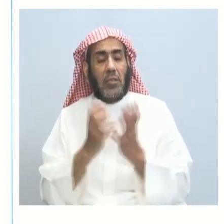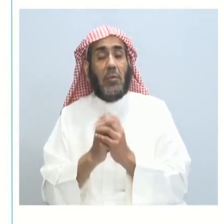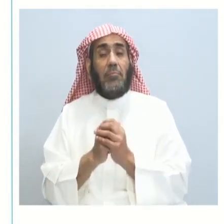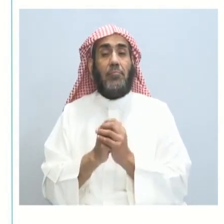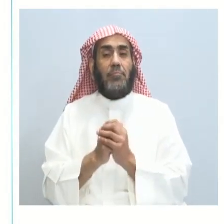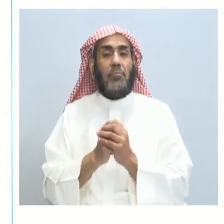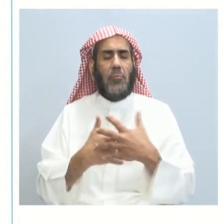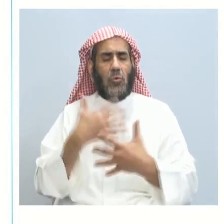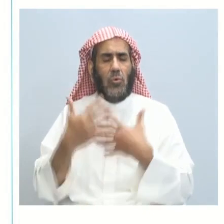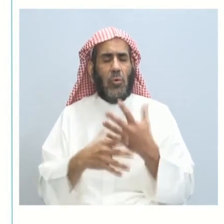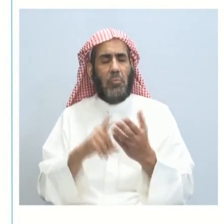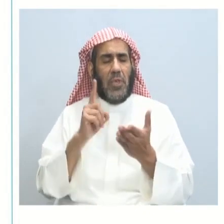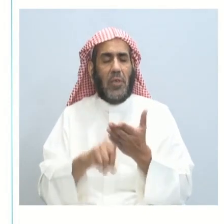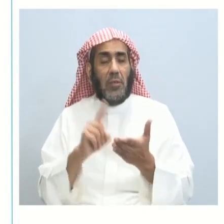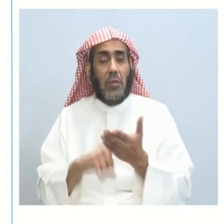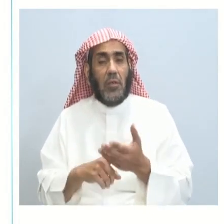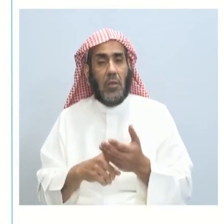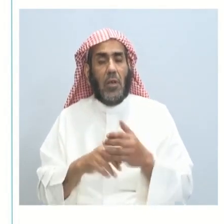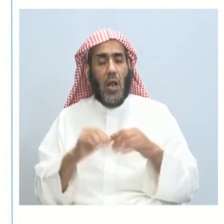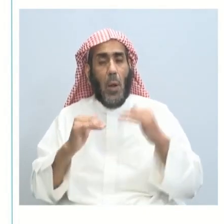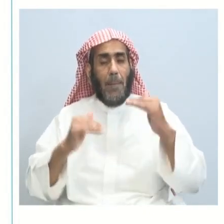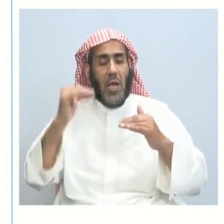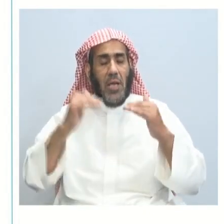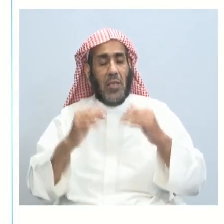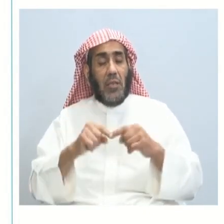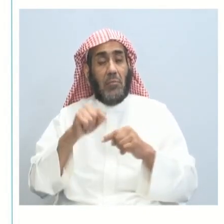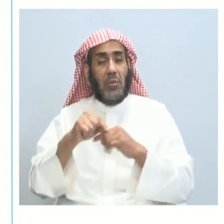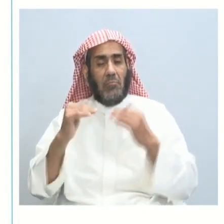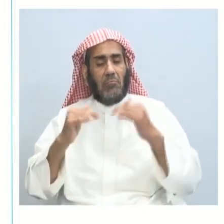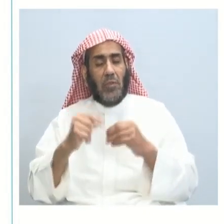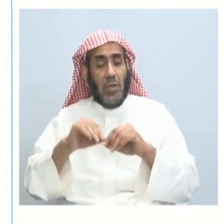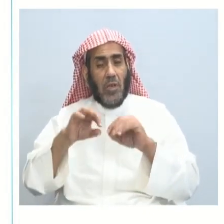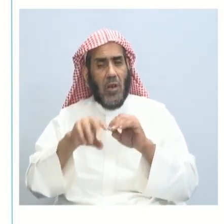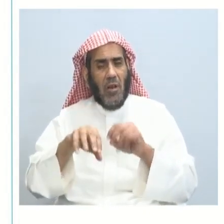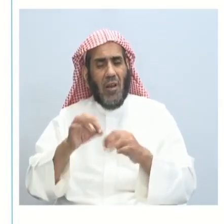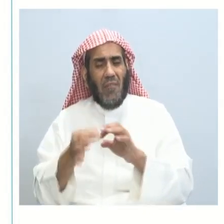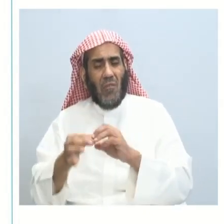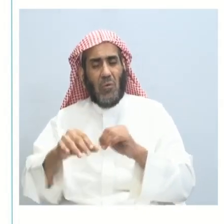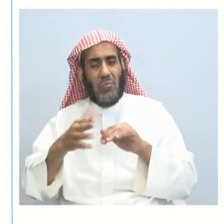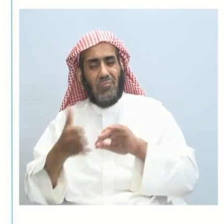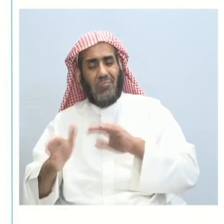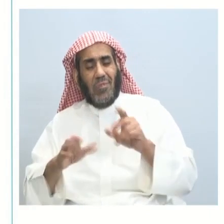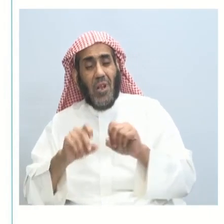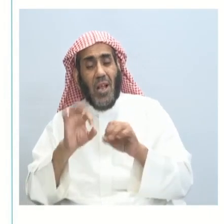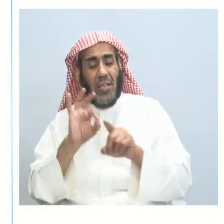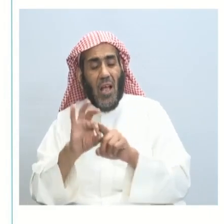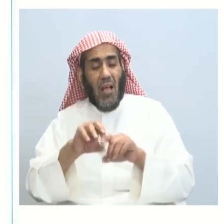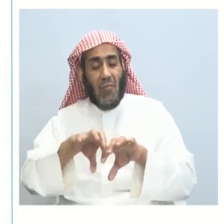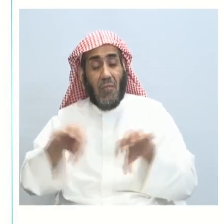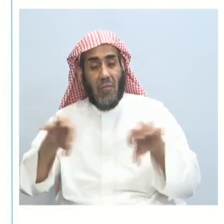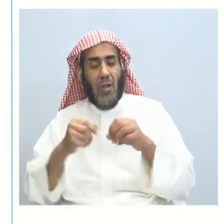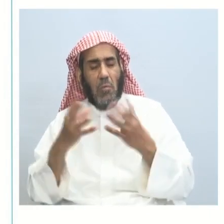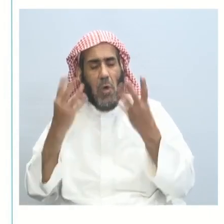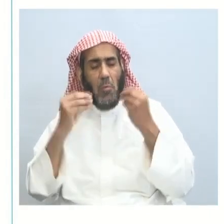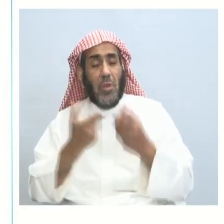تشمل بال تاكيد المعايير التي بناء عليها سنفرض الاهداف سنفرض المعلومات